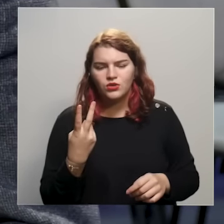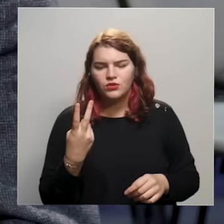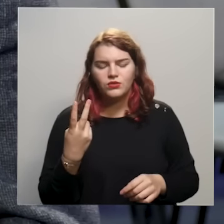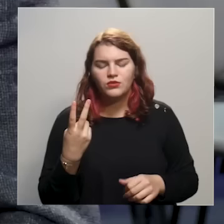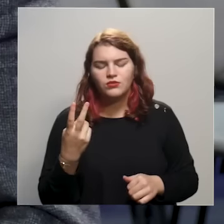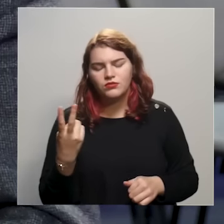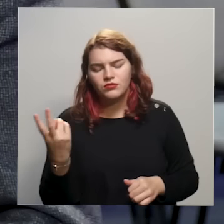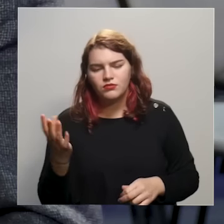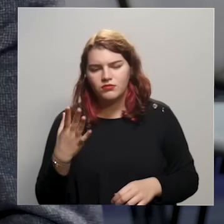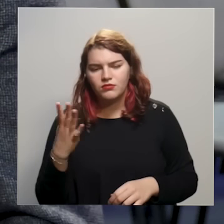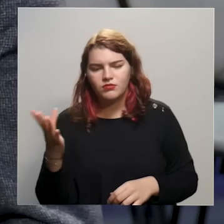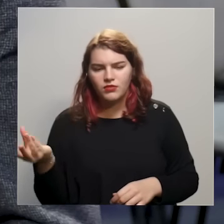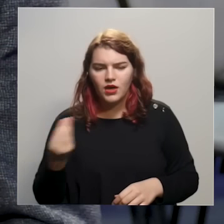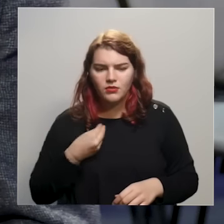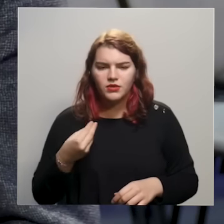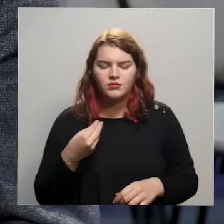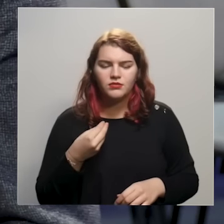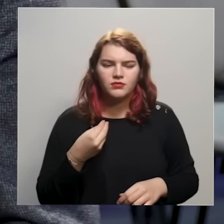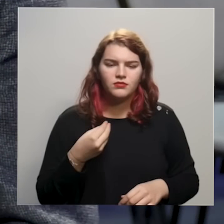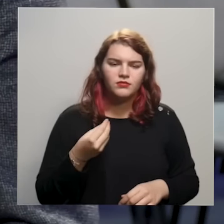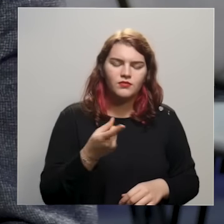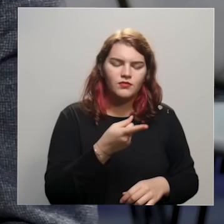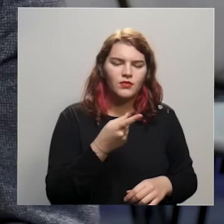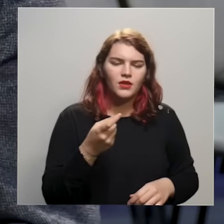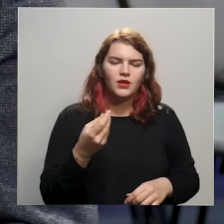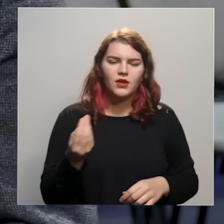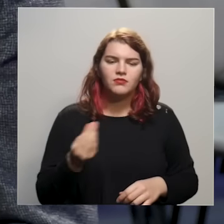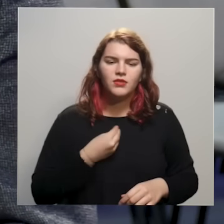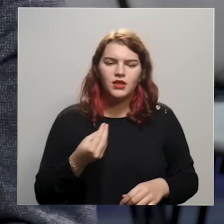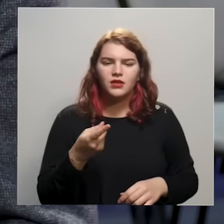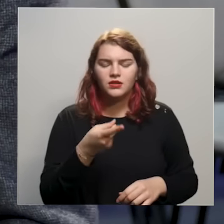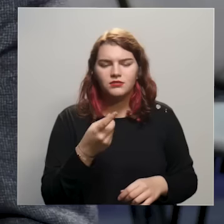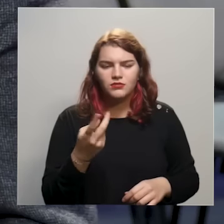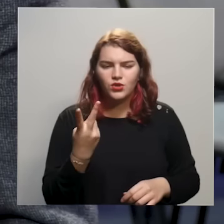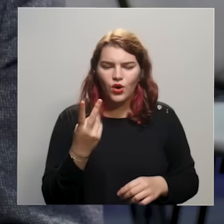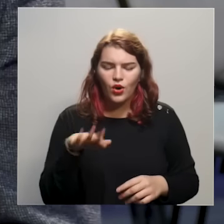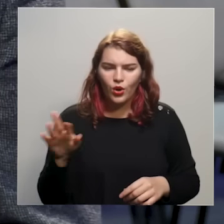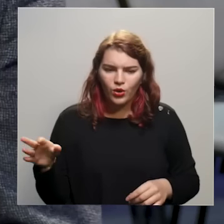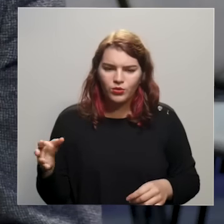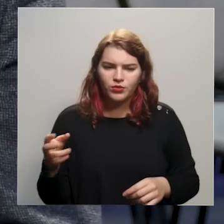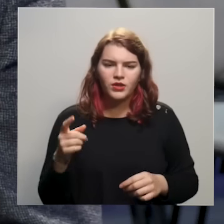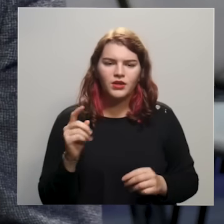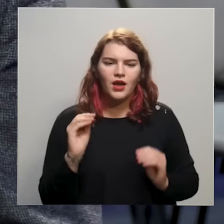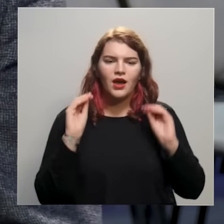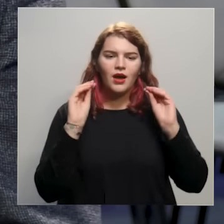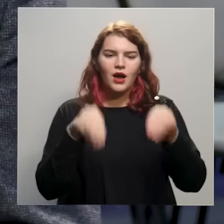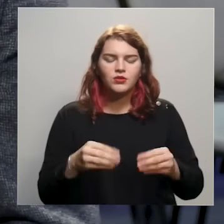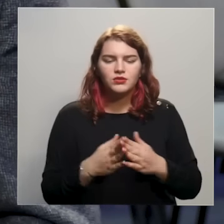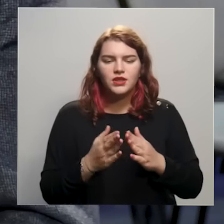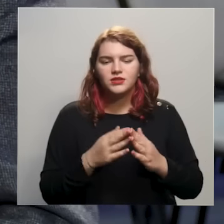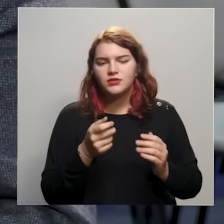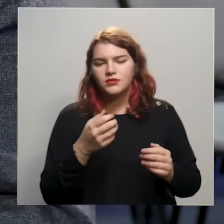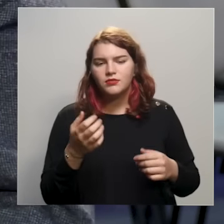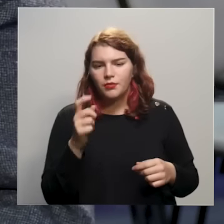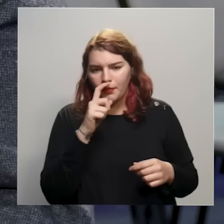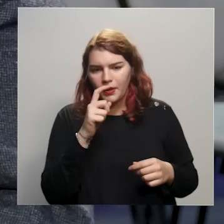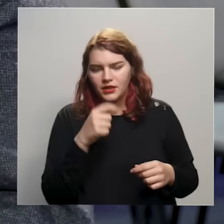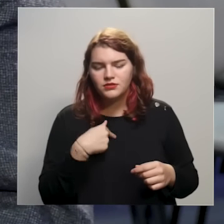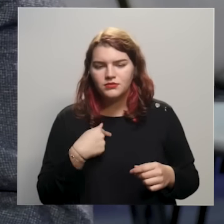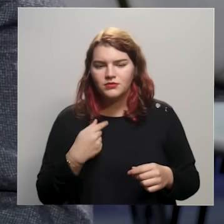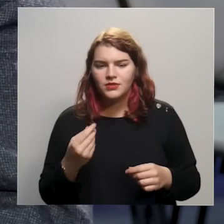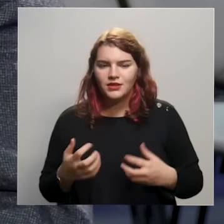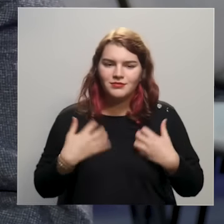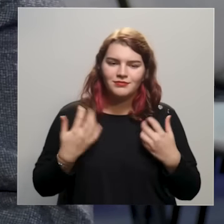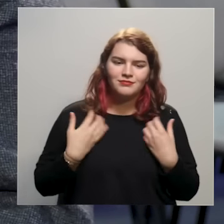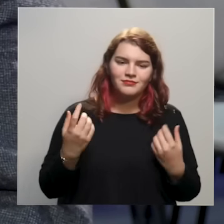fată, atunci nu era fata, dar băieții, când vin ajung la casă, se bucura cu ajustata și mă cam feream de